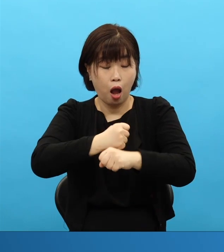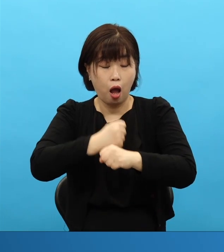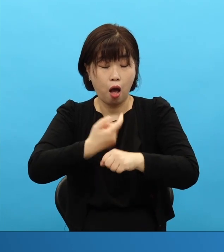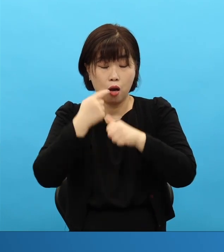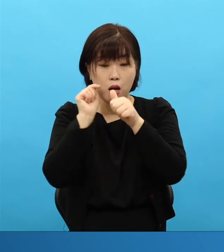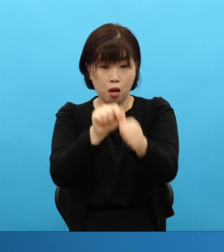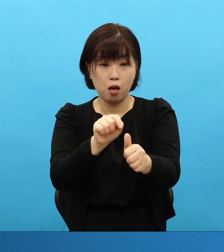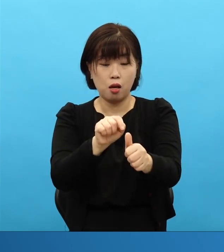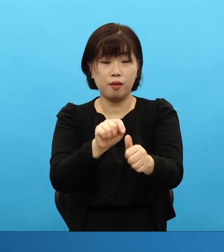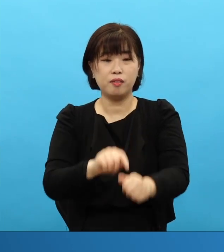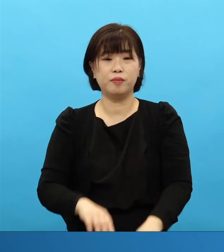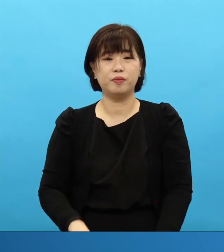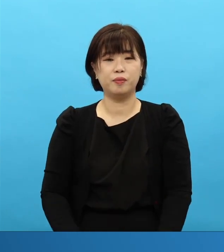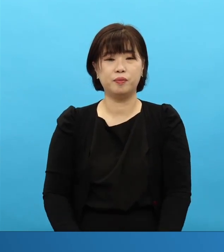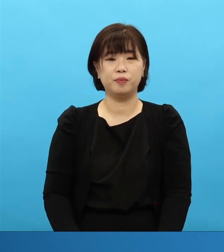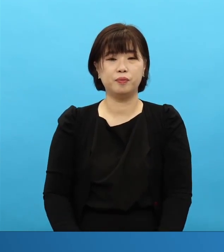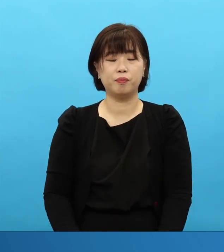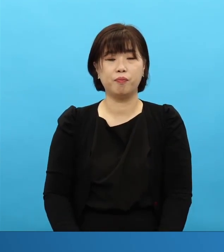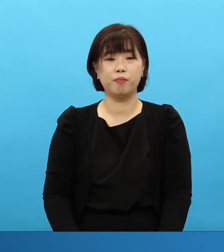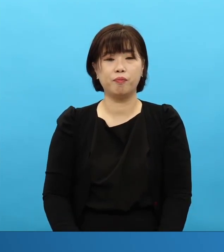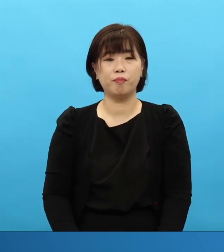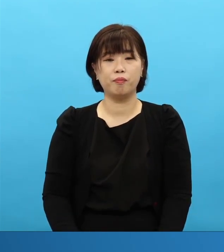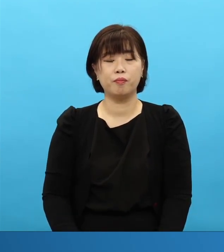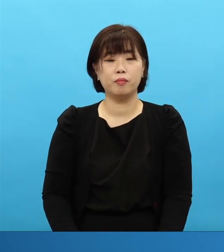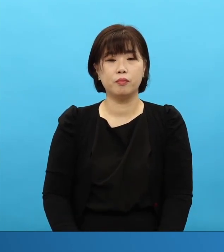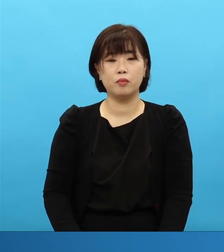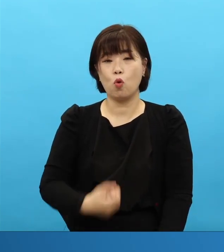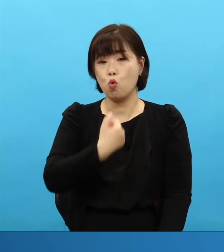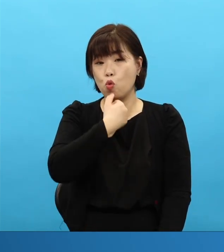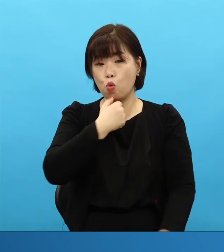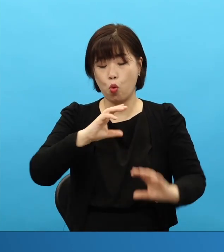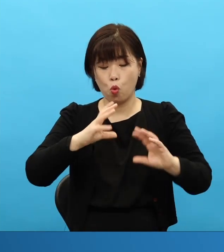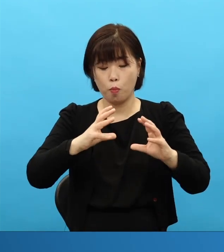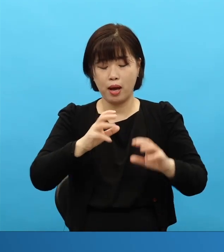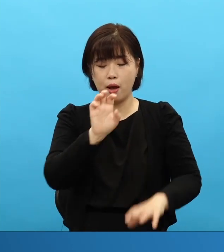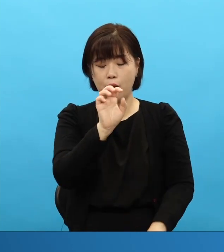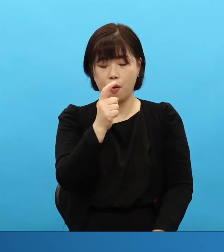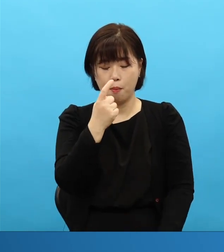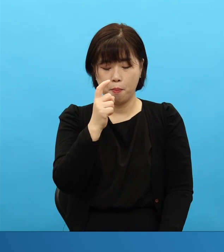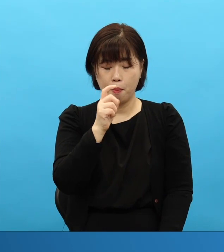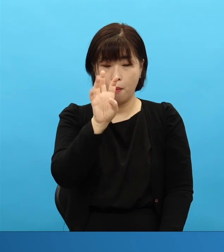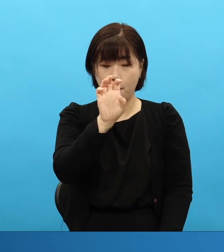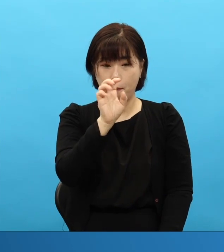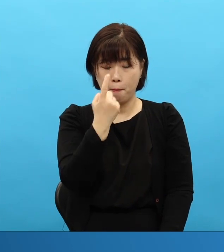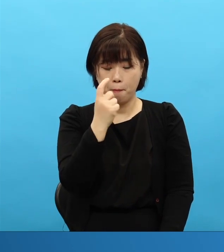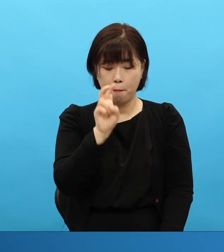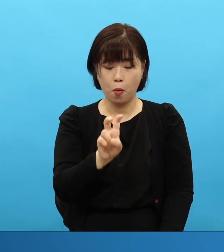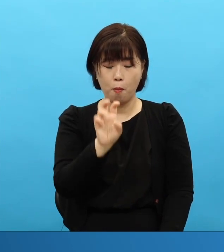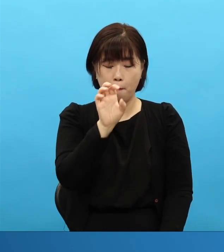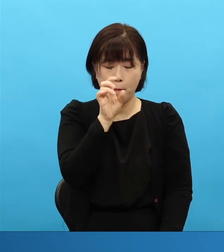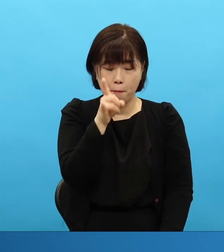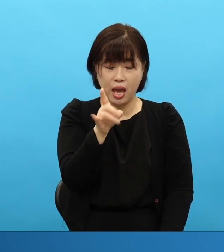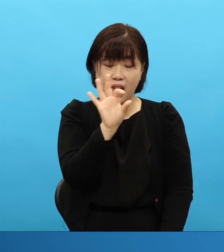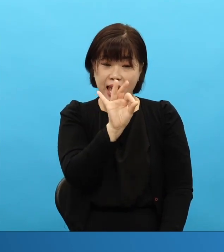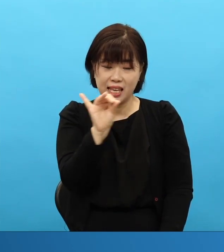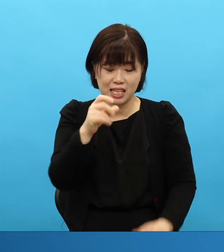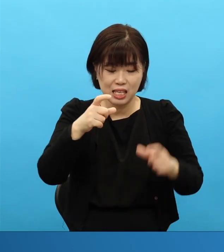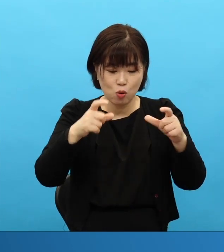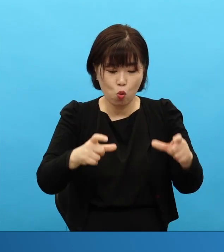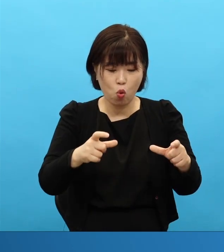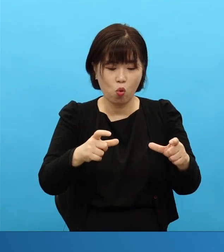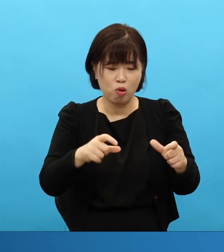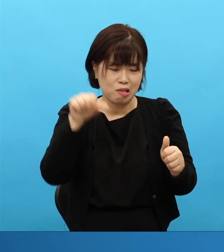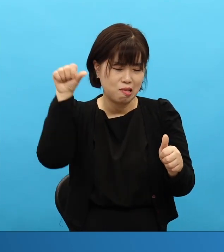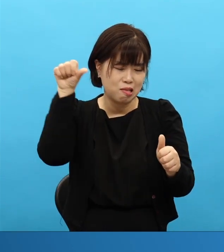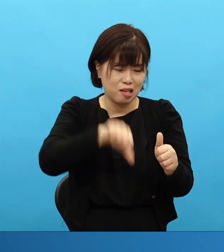로마의 한 나라의 부분인 폼페이에는 큰 재앙이 임할 거다. 罗马的一个国家会遇到极大的灾殃， 미리 가서 복음 전해라.